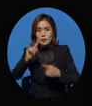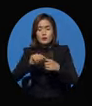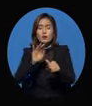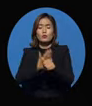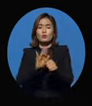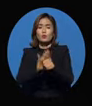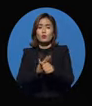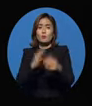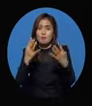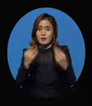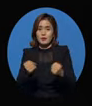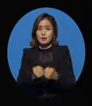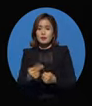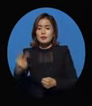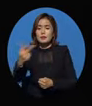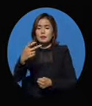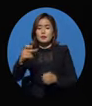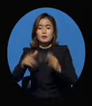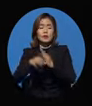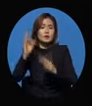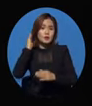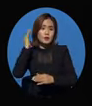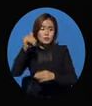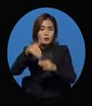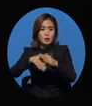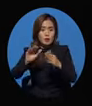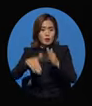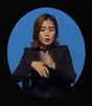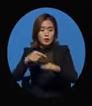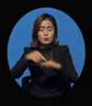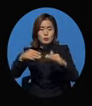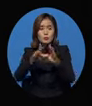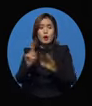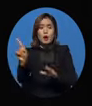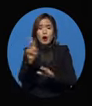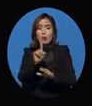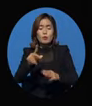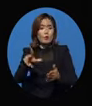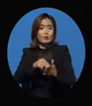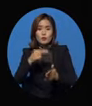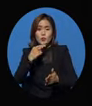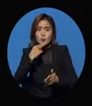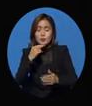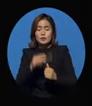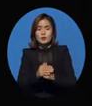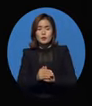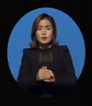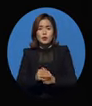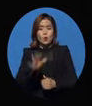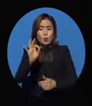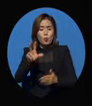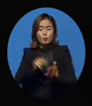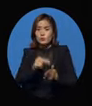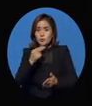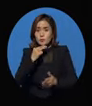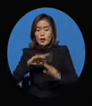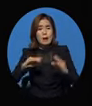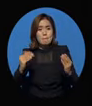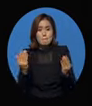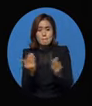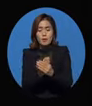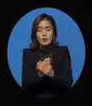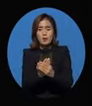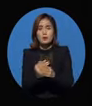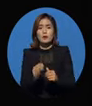2017년 대선 때에 우리 민주당 역사상 아무런 자봉 역시 개선 작은 문제도 없이 완벽하게 0